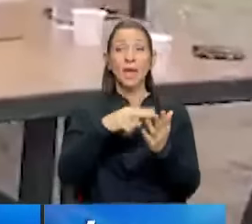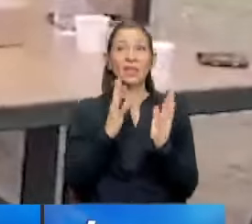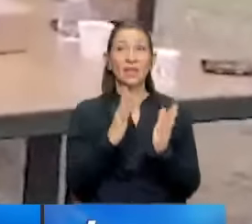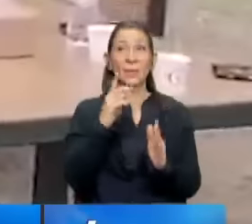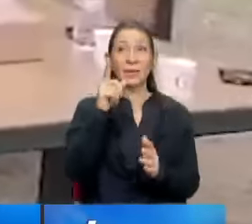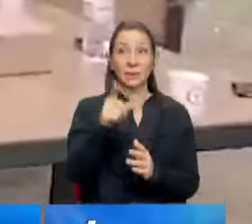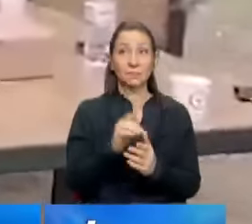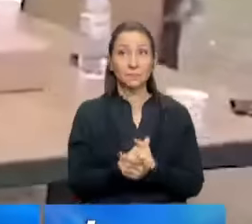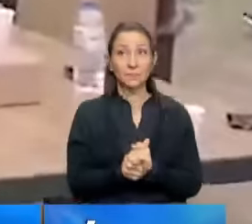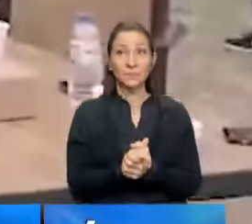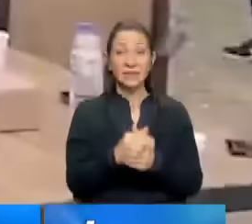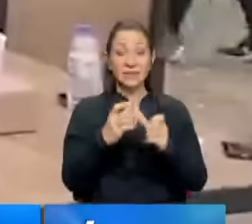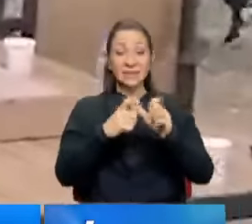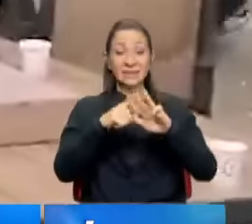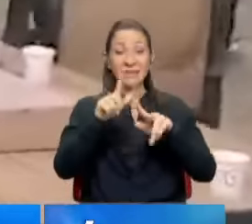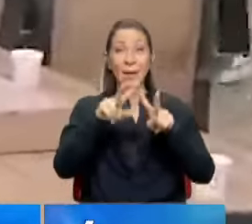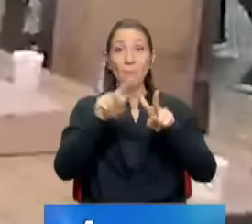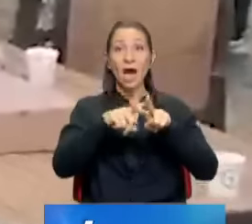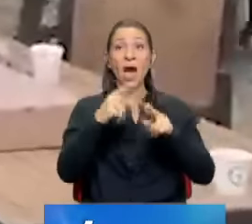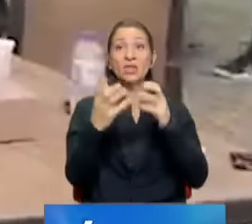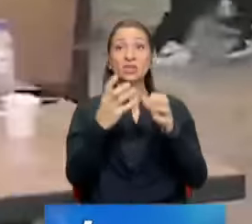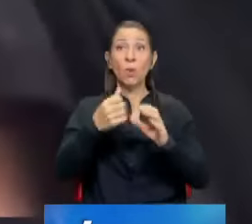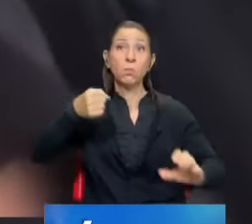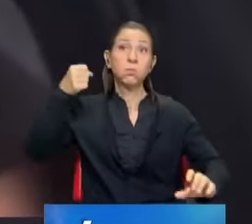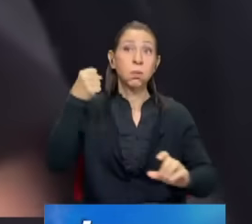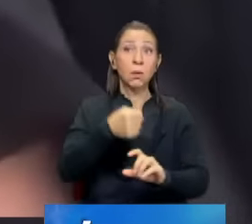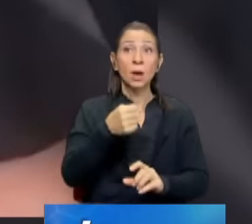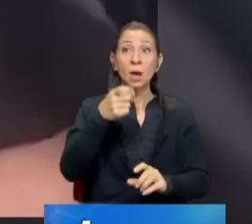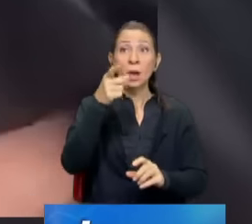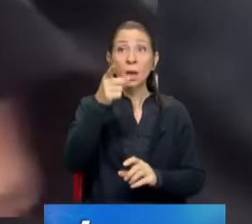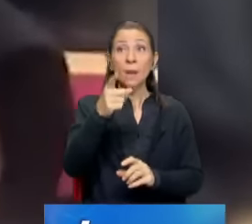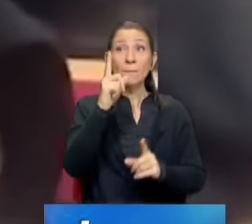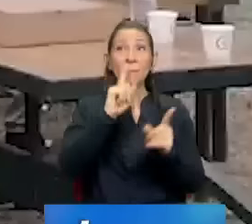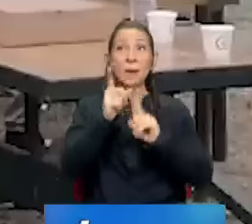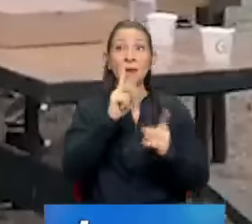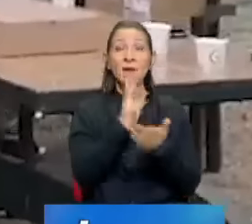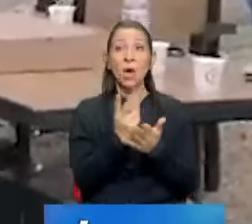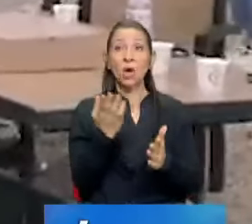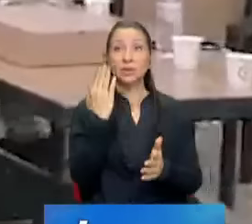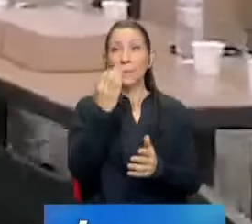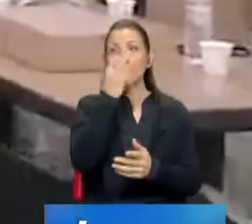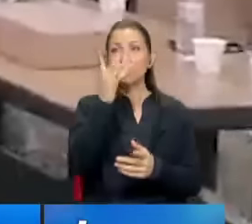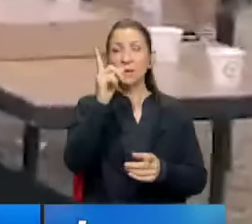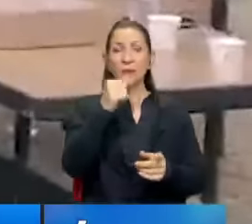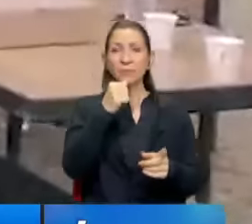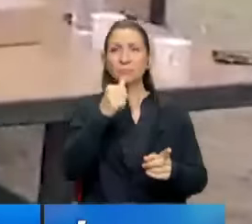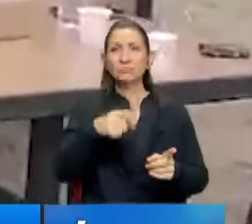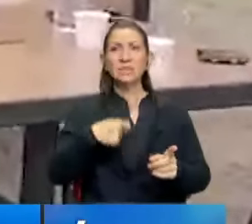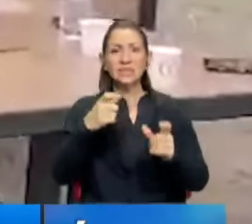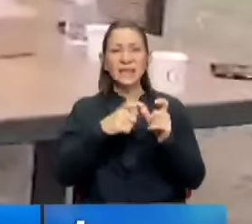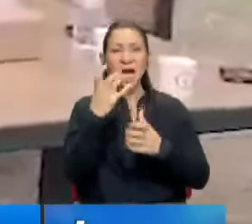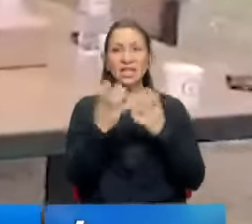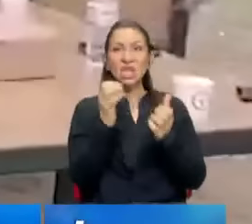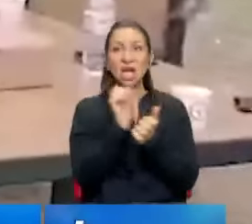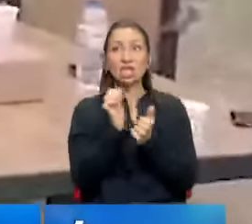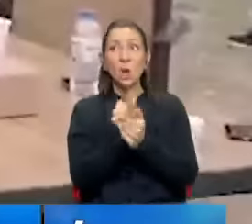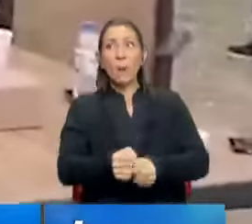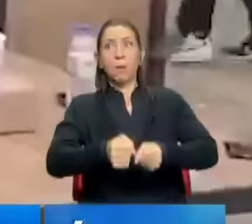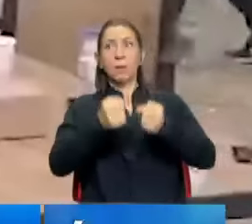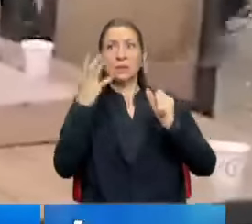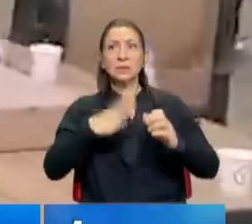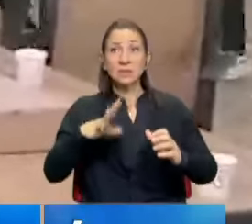devam edelim. Selma Ateş'e saldırdılar diyor Yeni Çağ Gazetesi. Mahkemenin kararı öncesi bahçede bir kişi Sinan Ateş'in ailesine